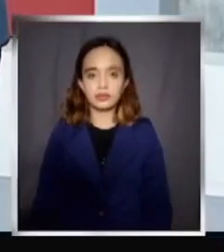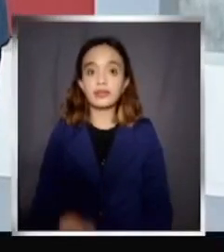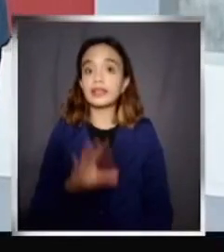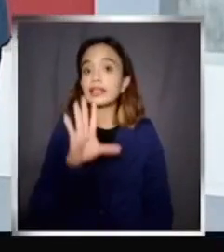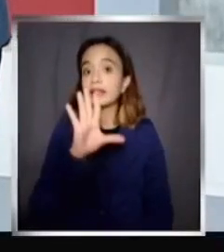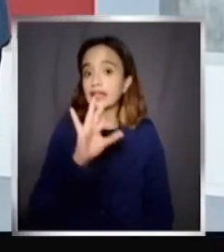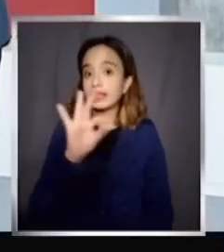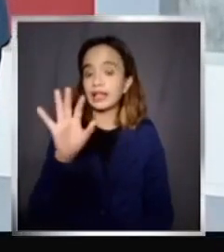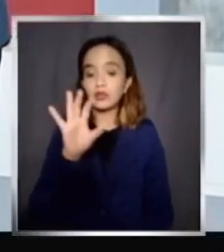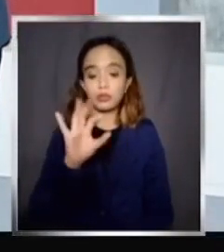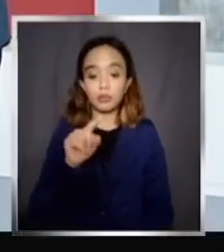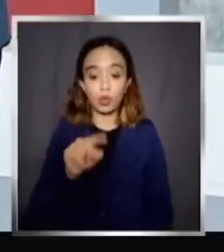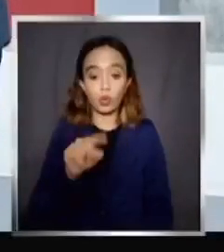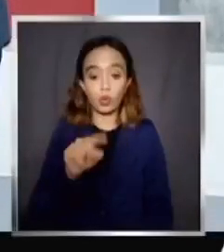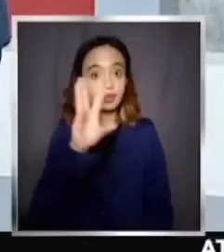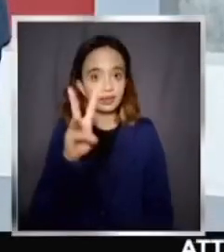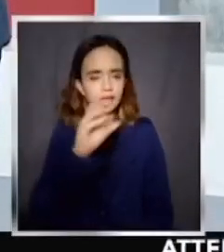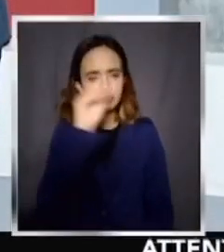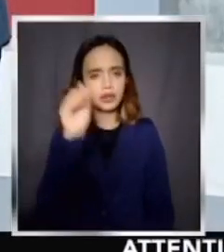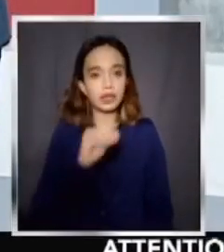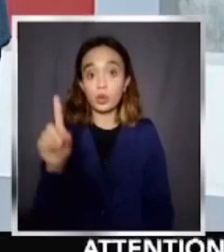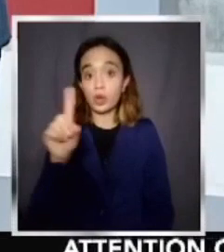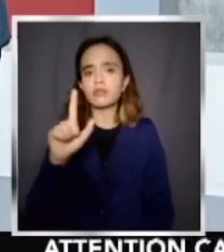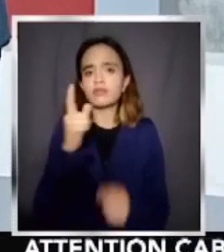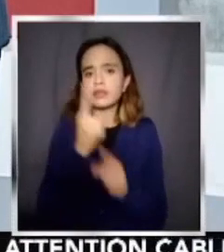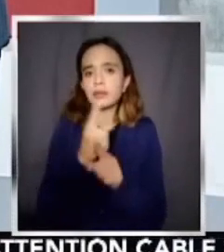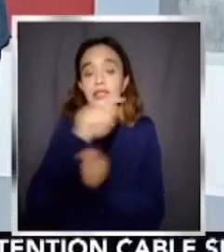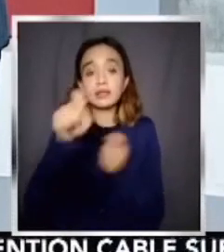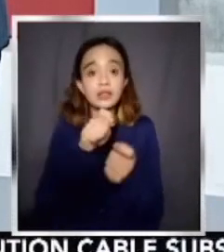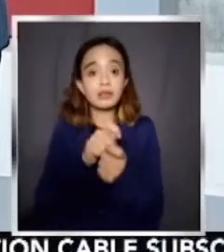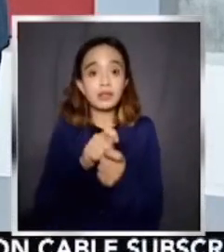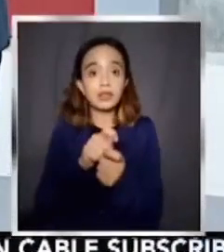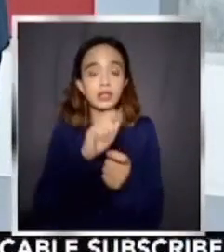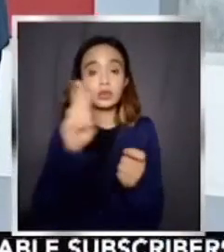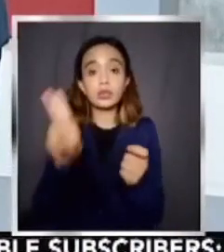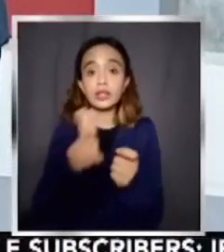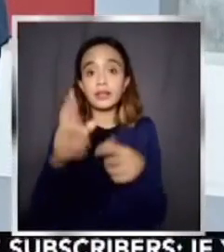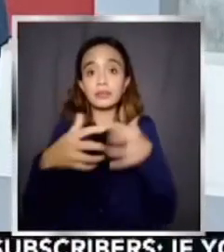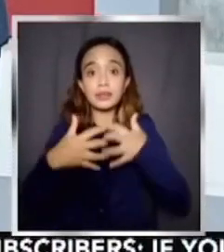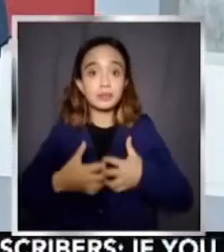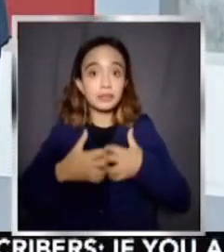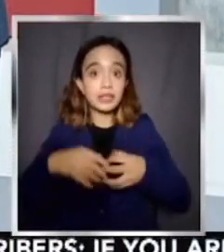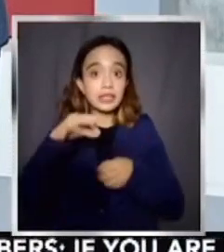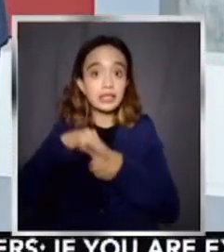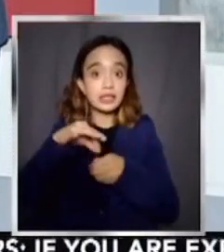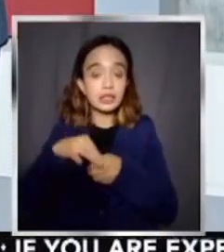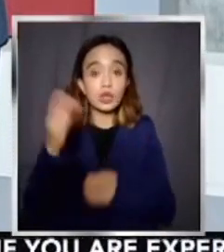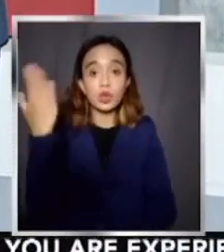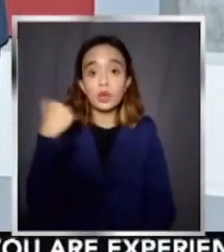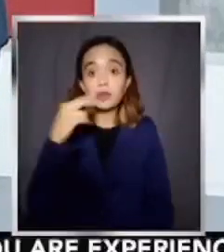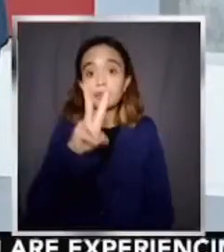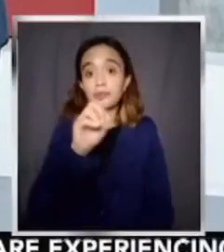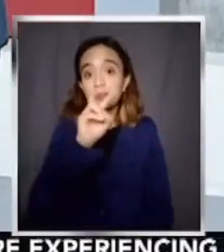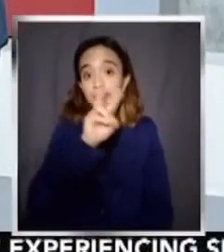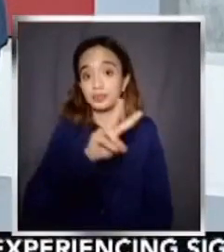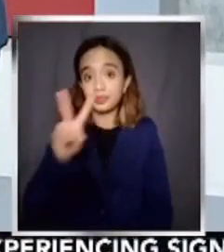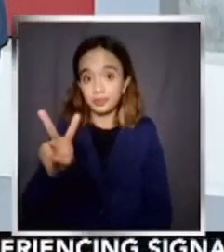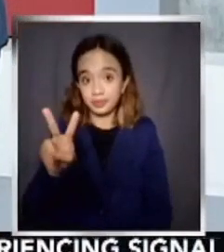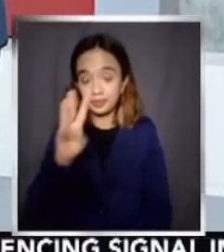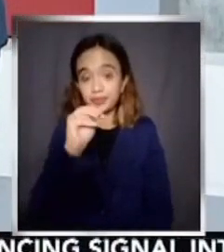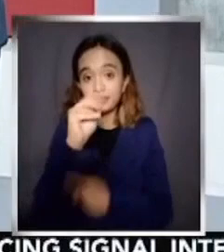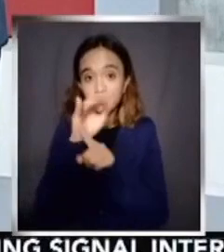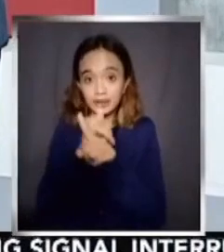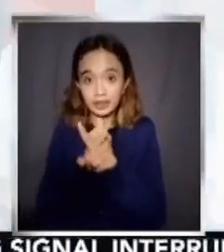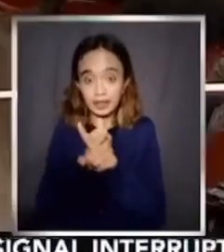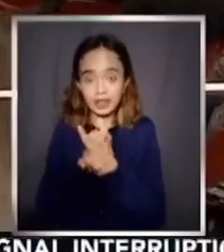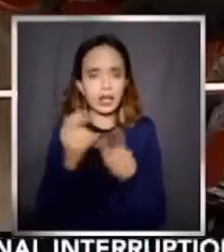99.96% daw na accurate ang mga ginamit na vote counting machines sa eleksyon 2022 batay sa resulta ng random manual audit ng